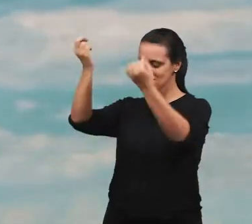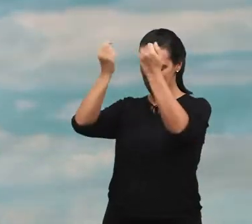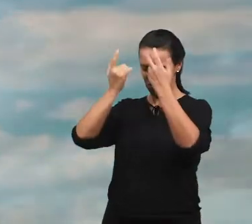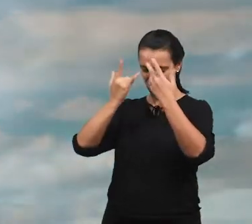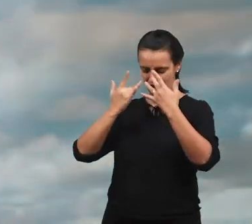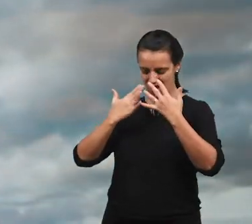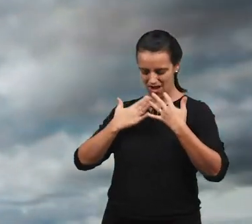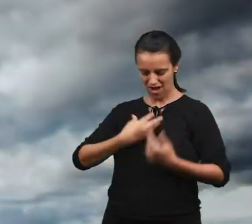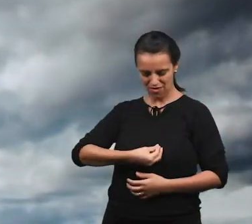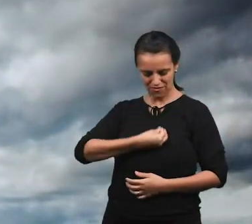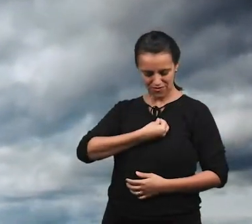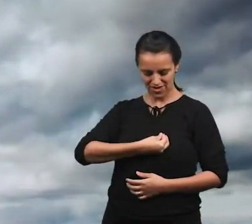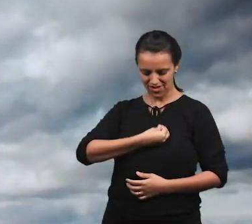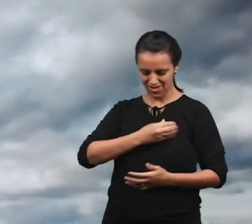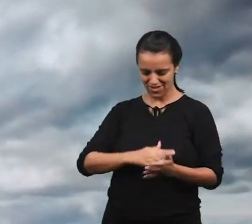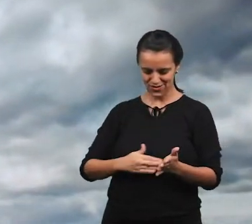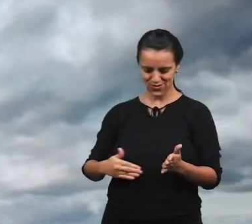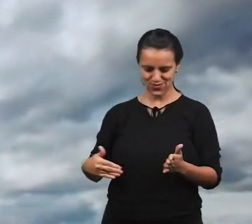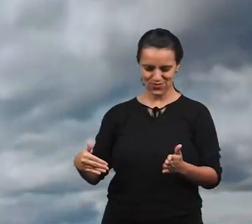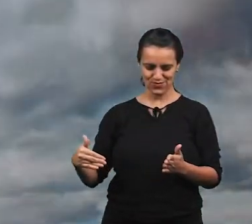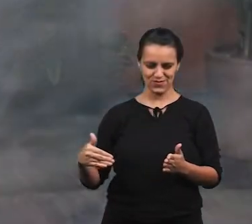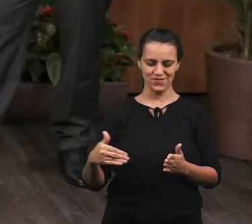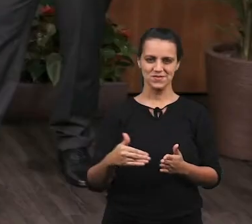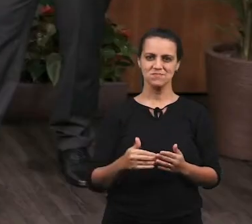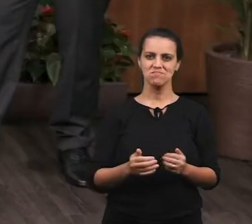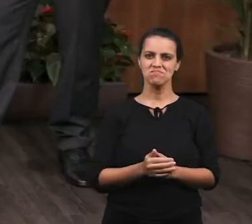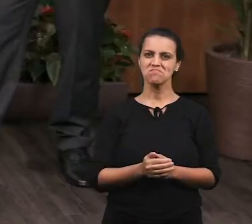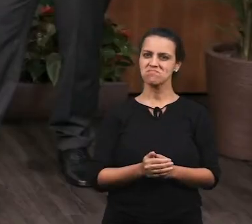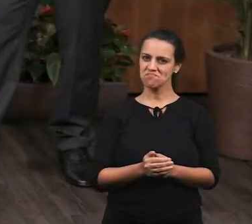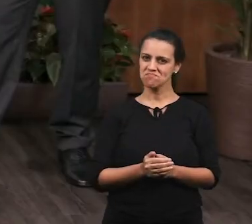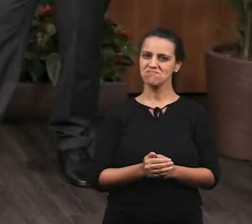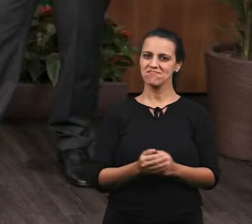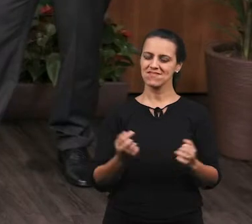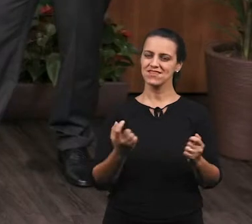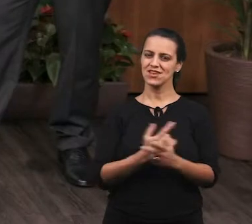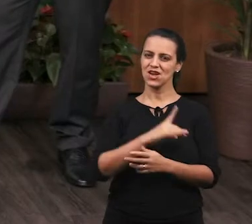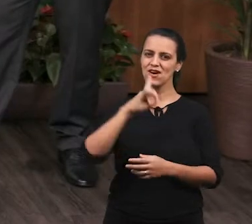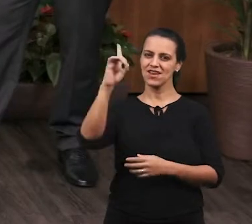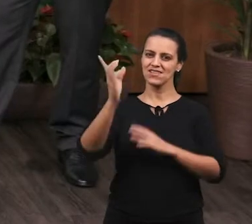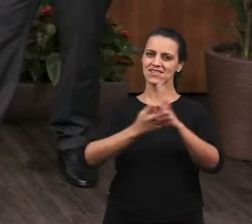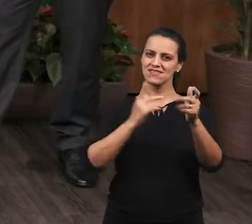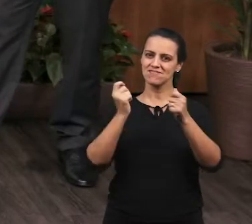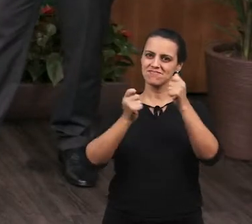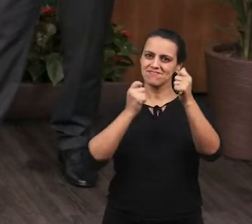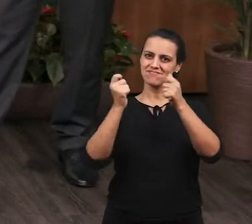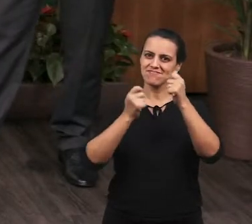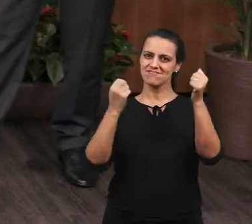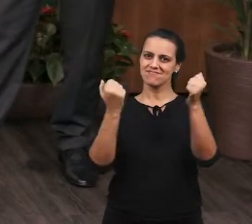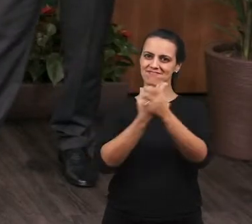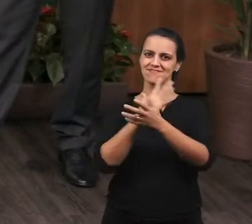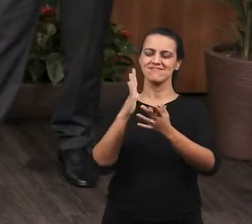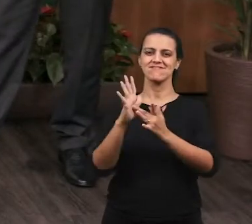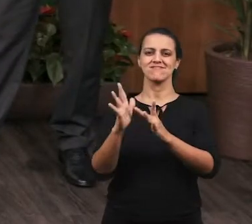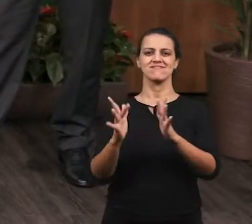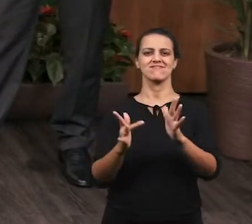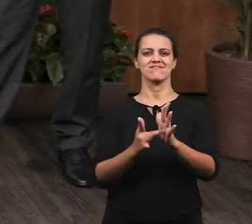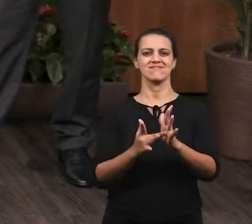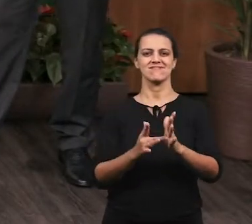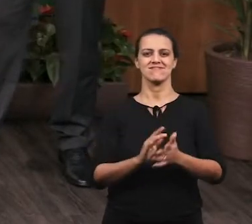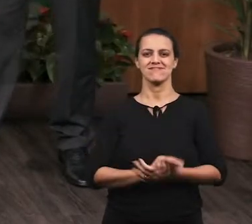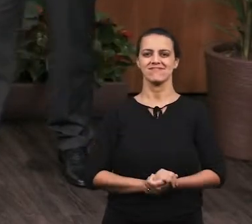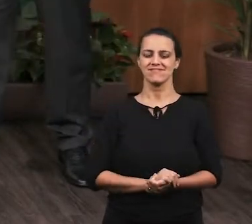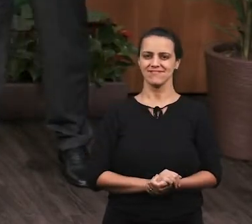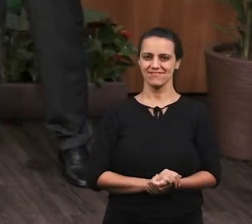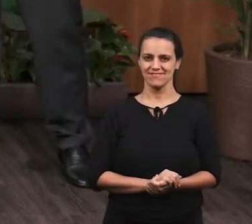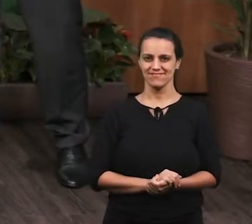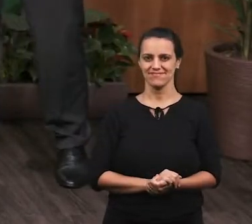во всех путях моих. Слава Господу, да будет прославлено имя нашего Господа. А